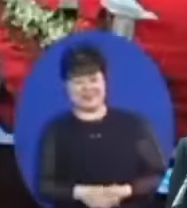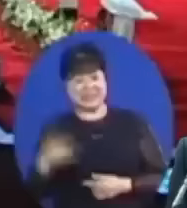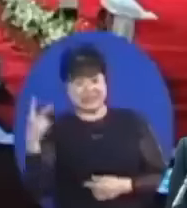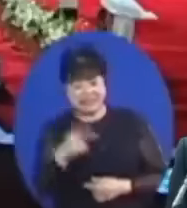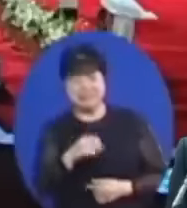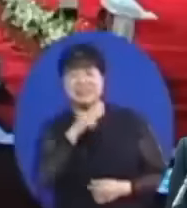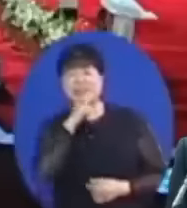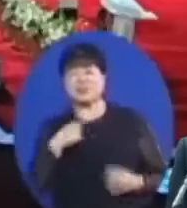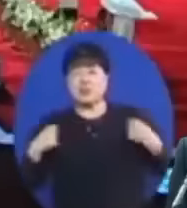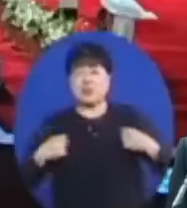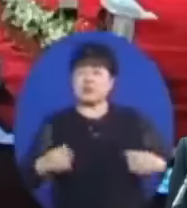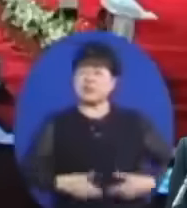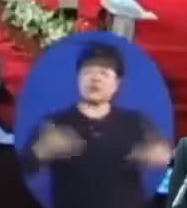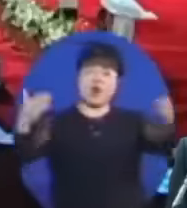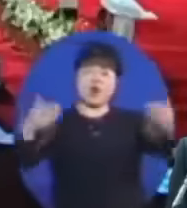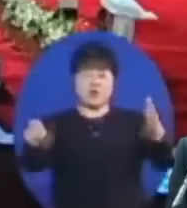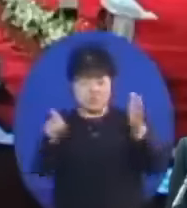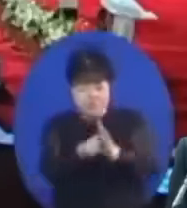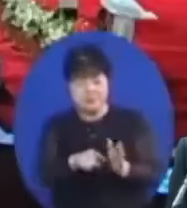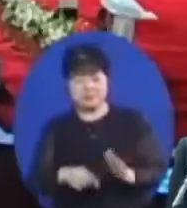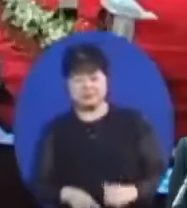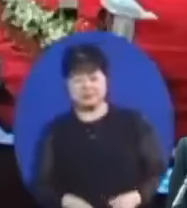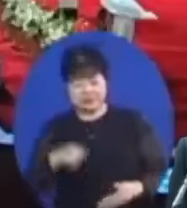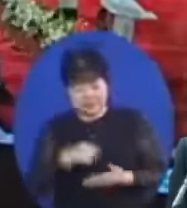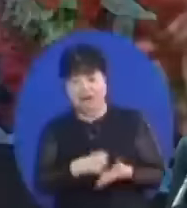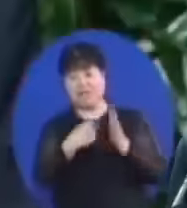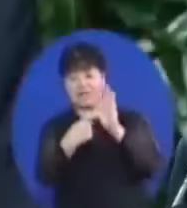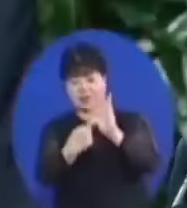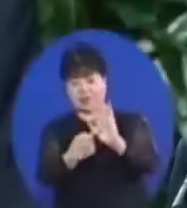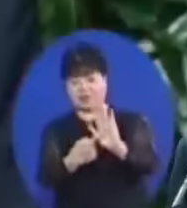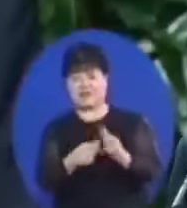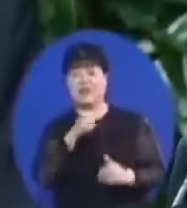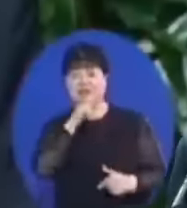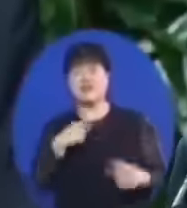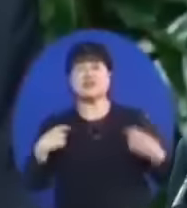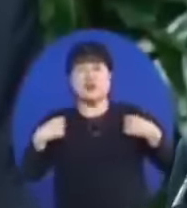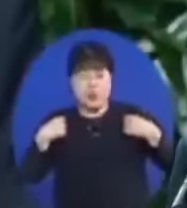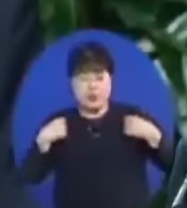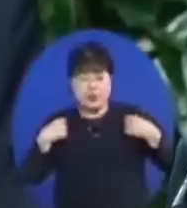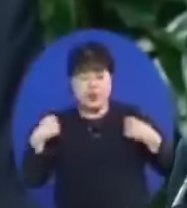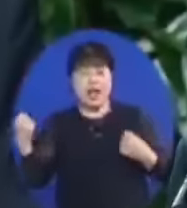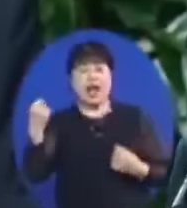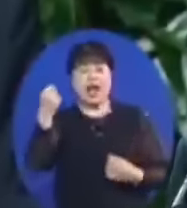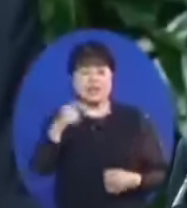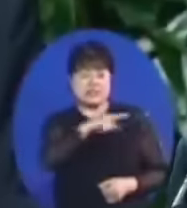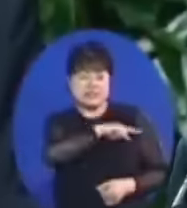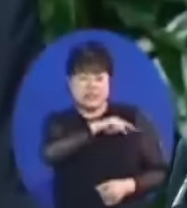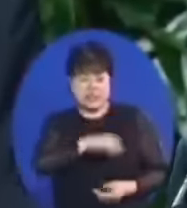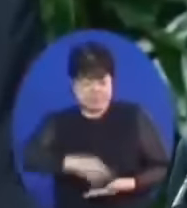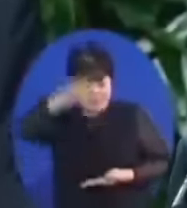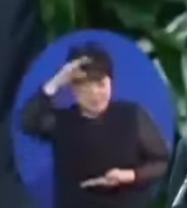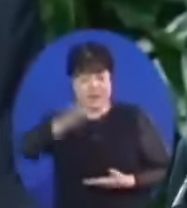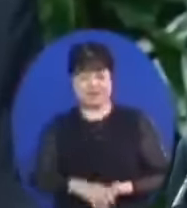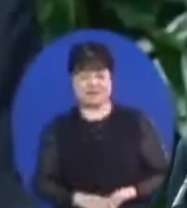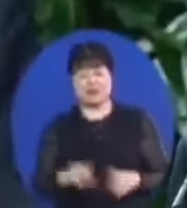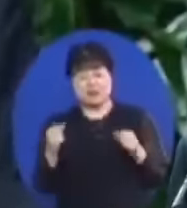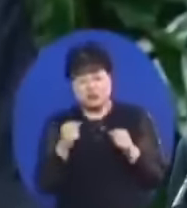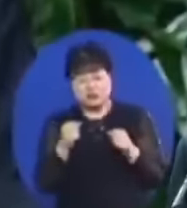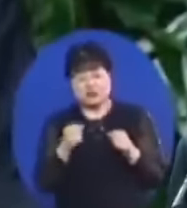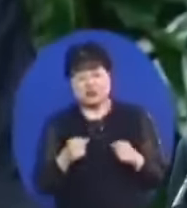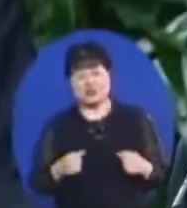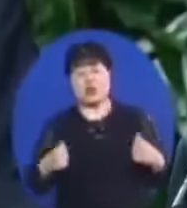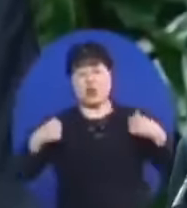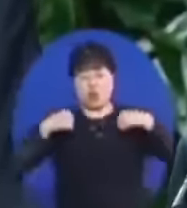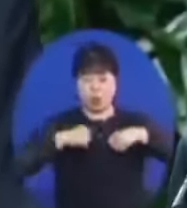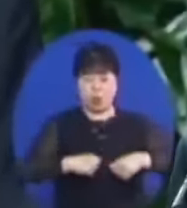다시는 거지 옷을 입지 않겠다는 그의 믿음의 단호한 표시인 것입니다. 그 거지 옷은 그가 가진 최고의 재산이요, 추울 때는 외투가